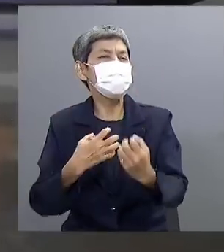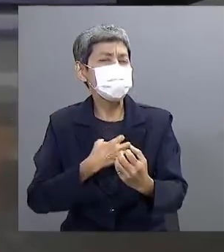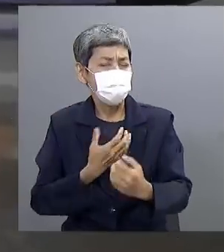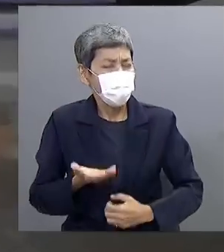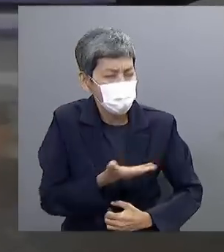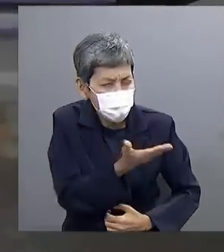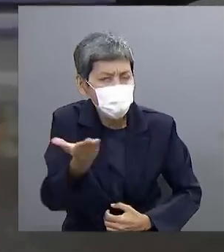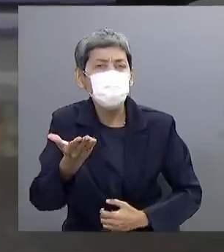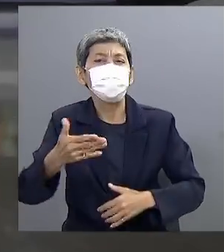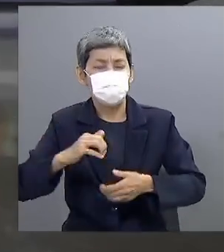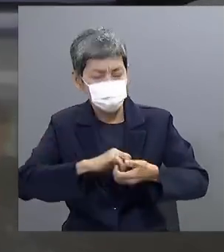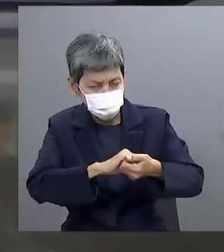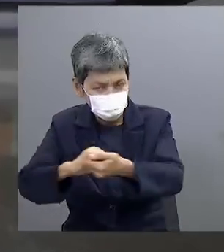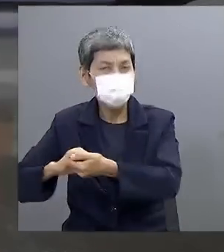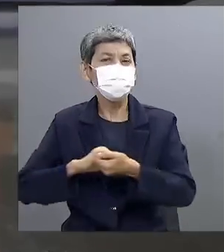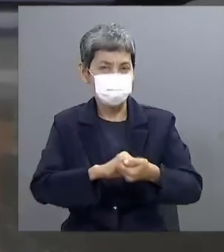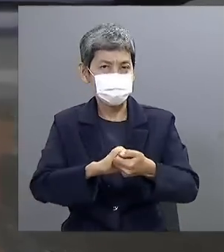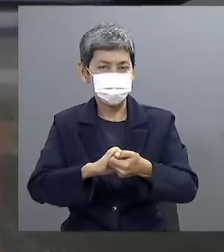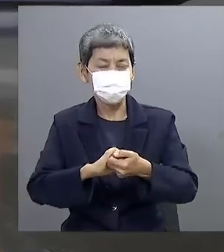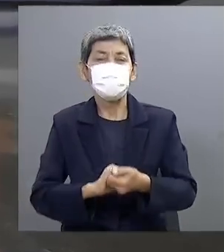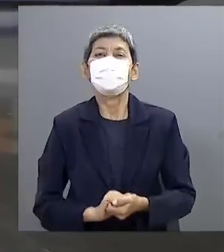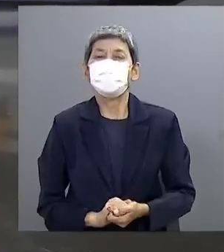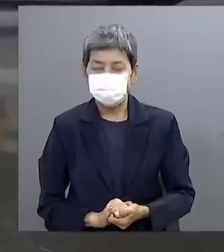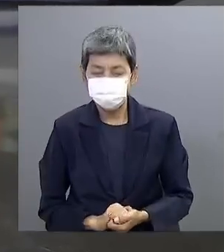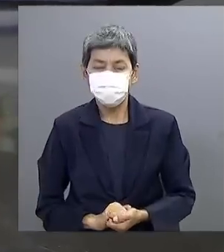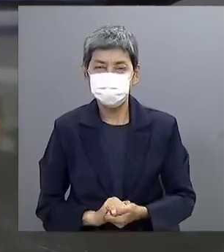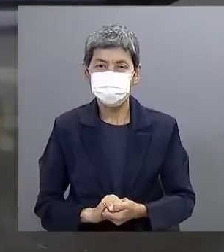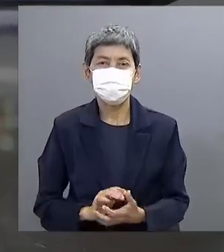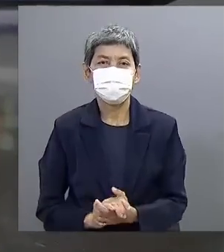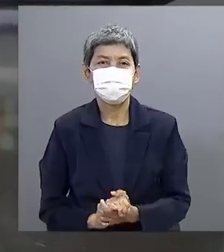นไปพร้อมๆกันเช่นเดียวกันนะคะคุณพรวดีคุณจิรัชตาคะ ขอบคุณคุณภัทรพรค่ะ